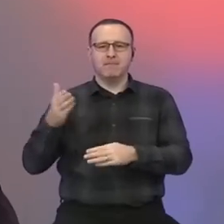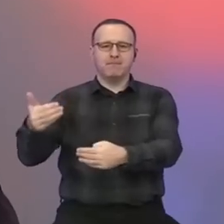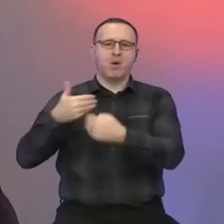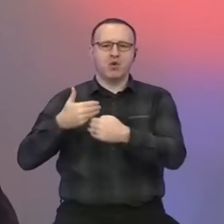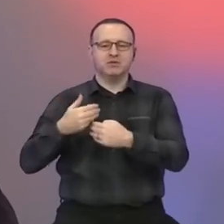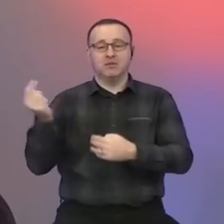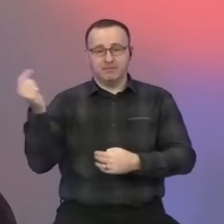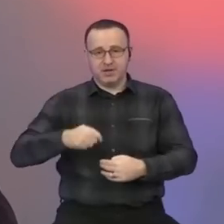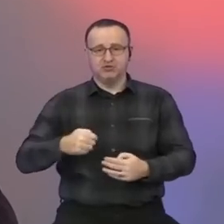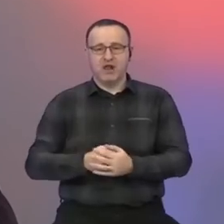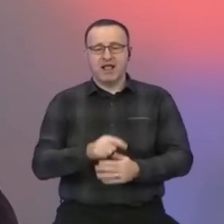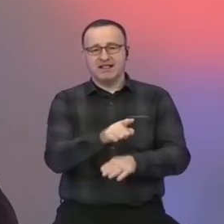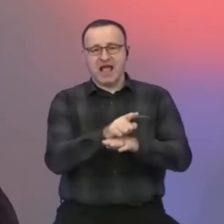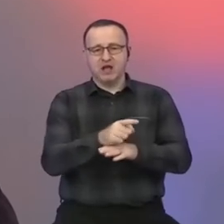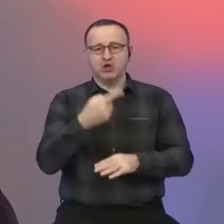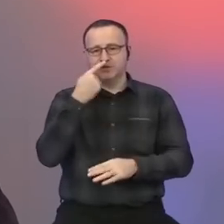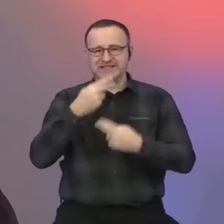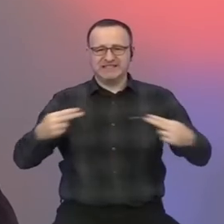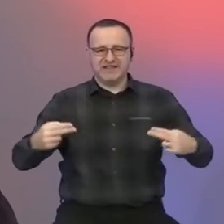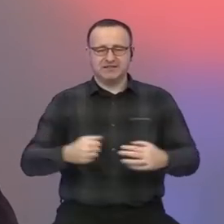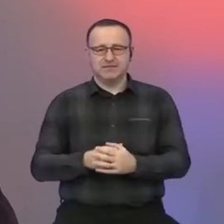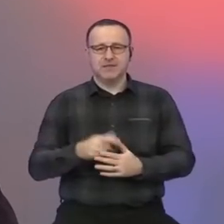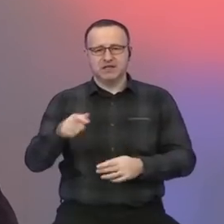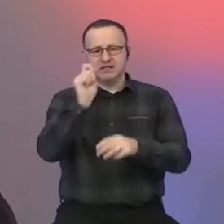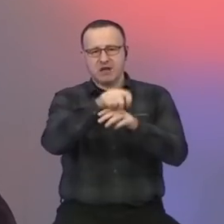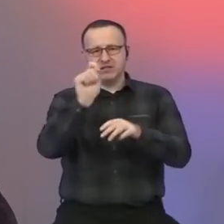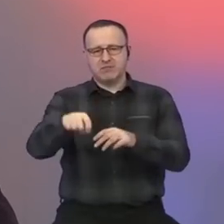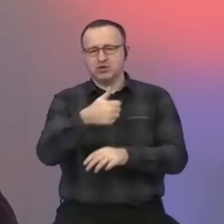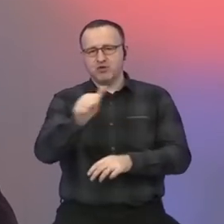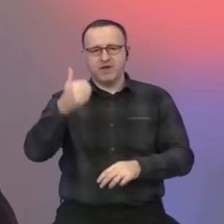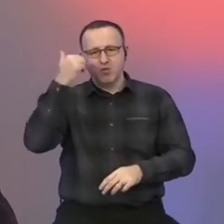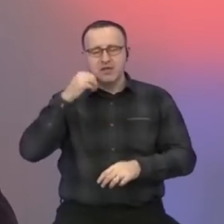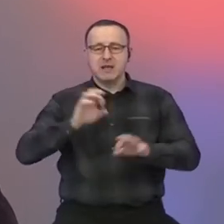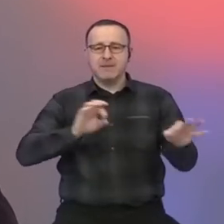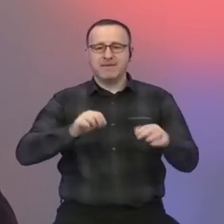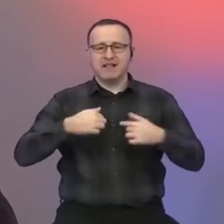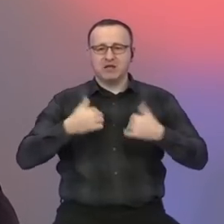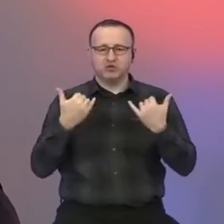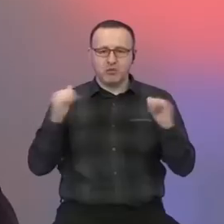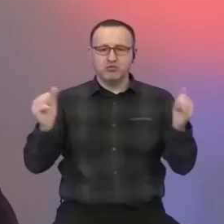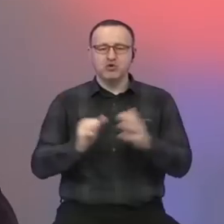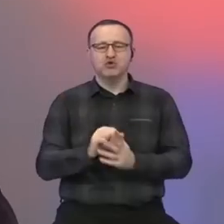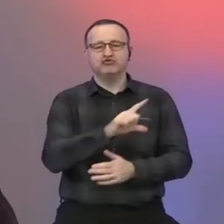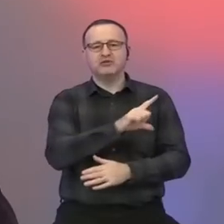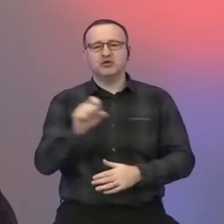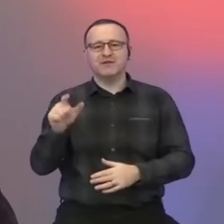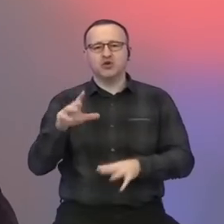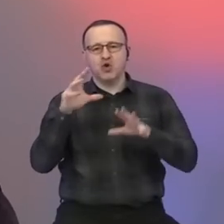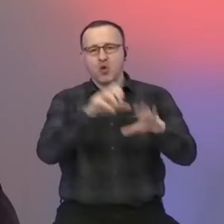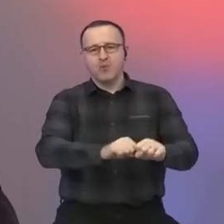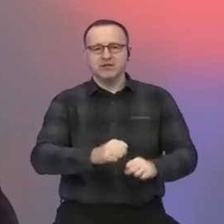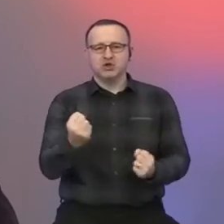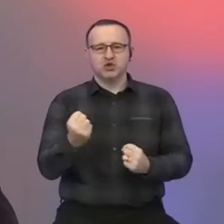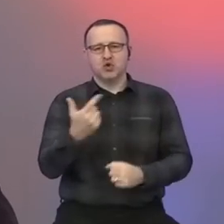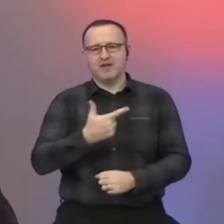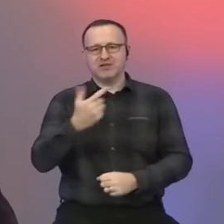vojaci najmä zo Sovietskeho zväzu. Sovieti vtedy zabili stovky ľudí, pripravili nás o slobodu a Československo okupovali vyše 20 rokov.